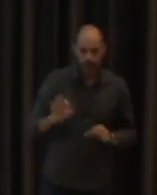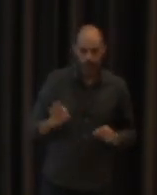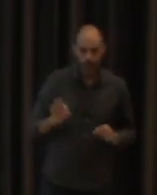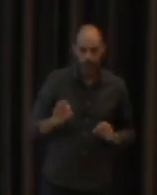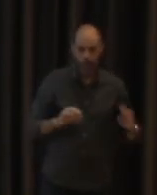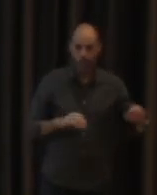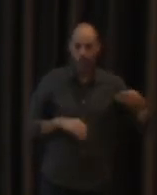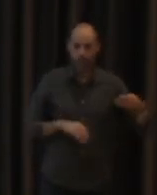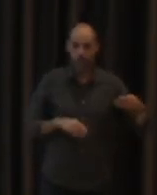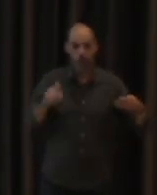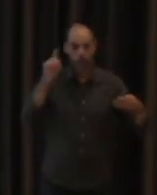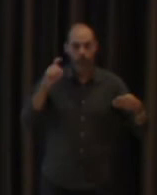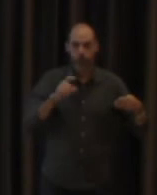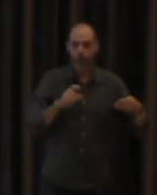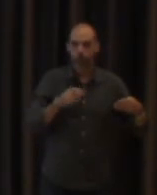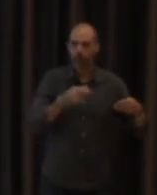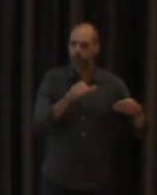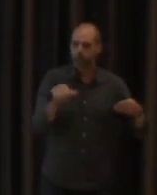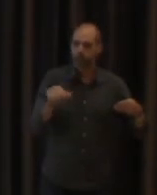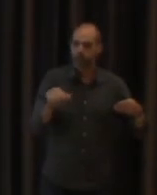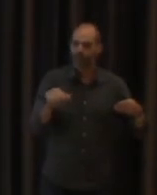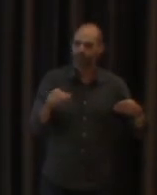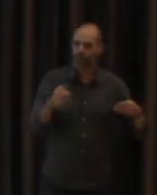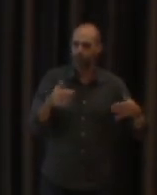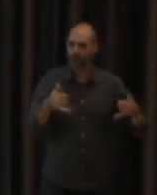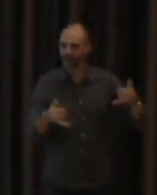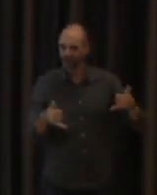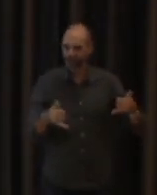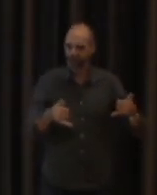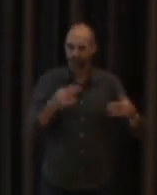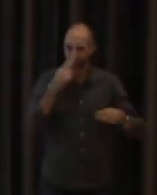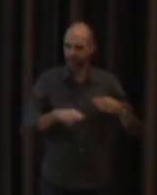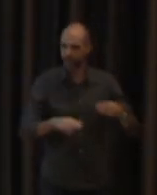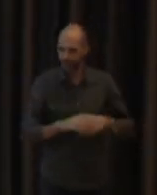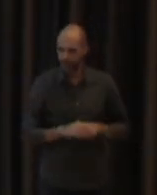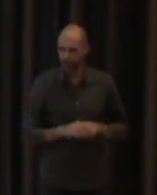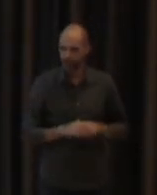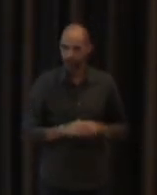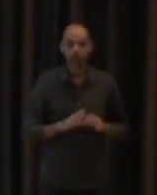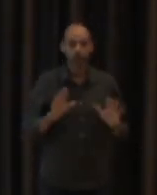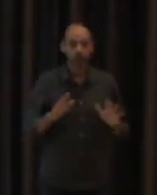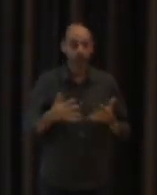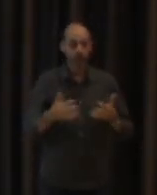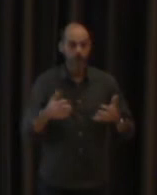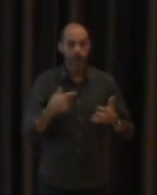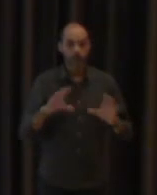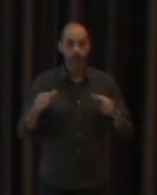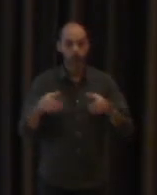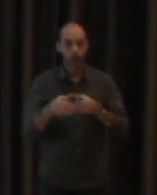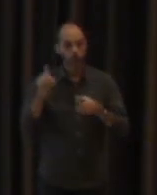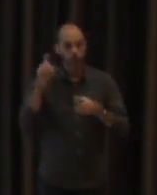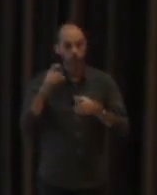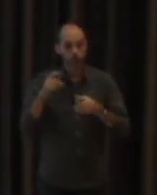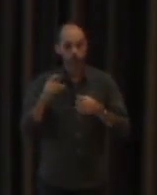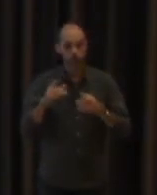frase B, el professor s'ha enemistat, és una frase coixa, mal formada. És ben formada, en canvi, els professors s'han enemistat i